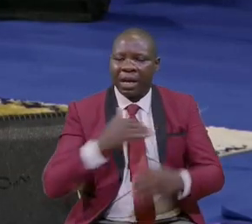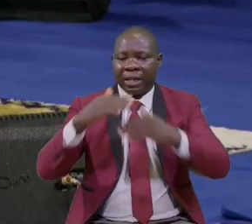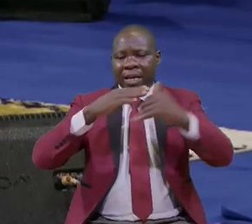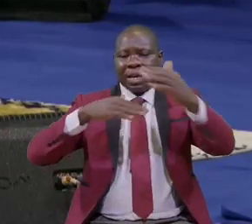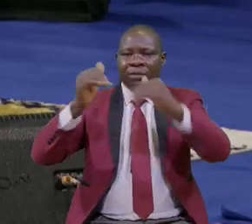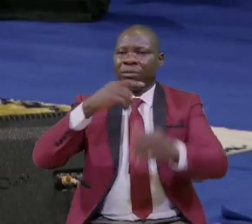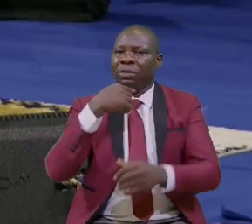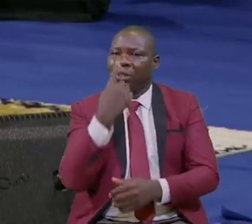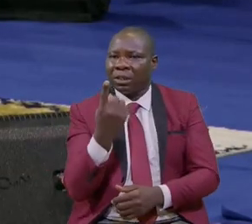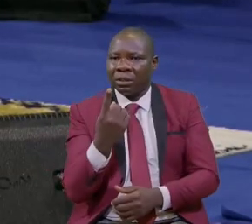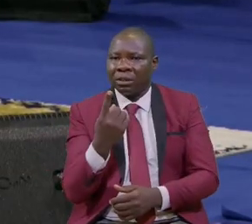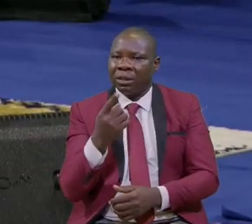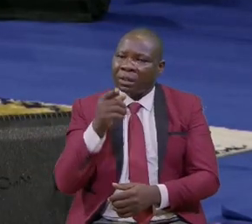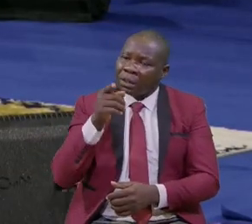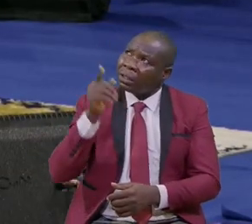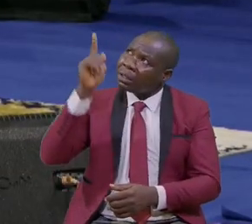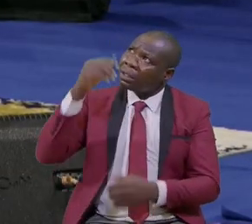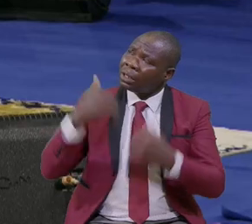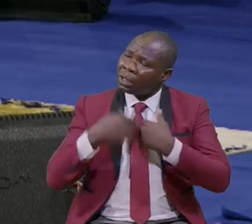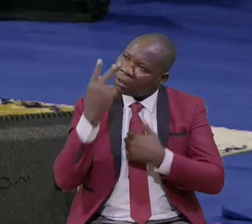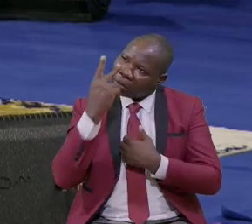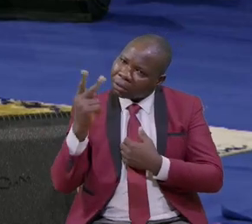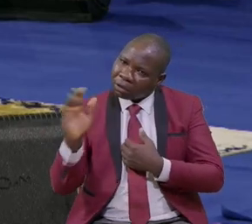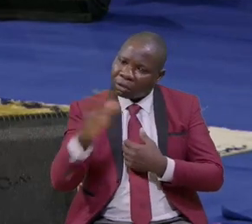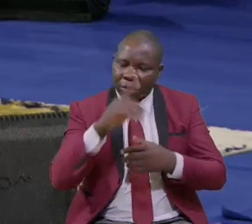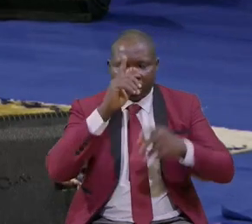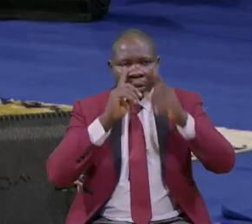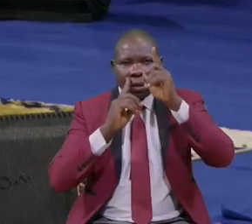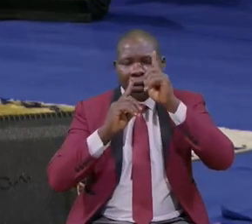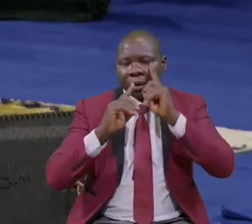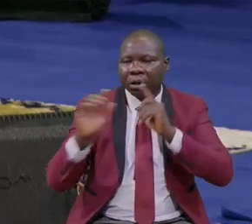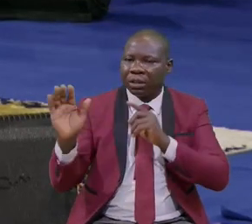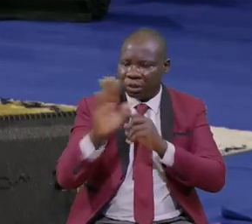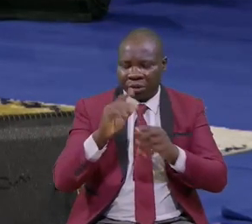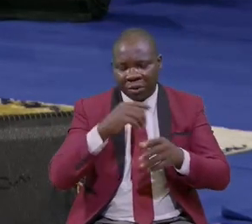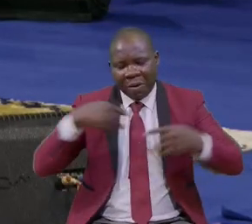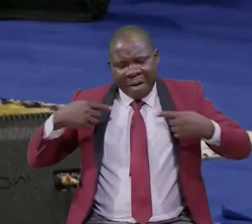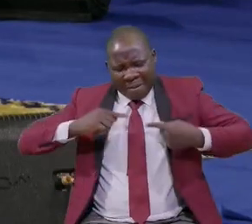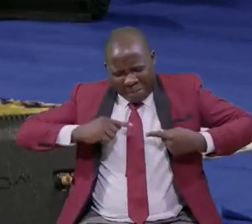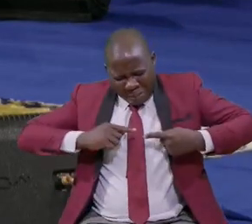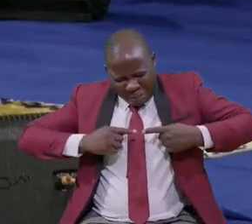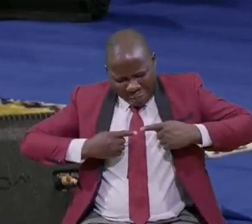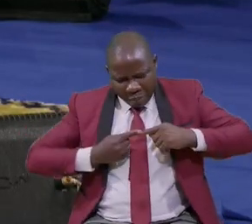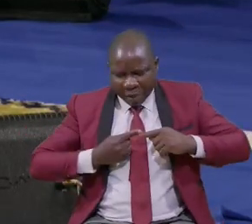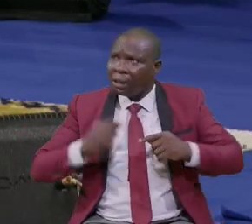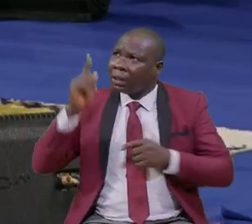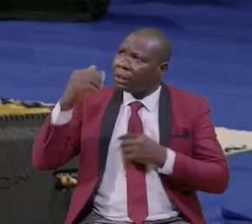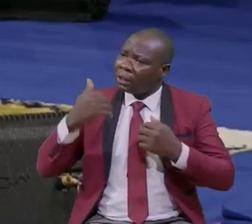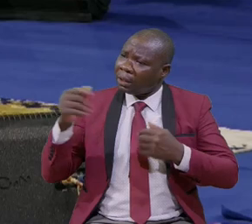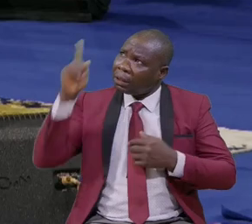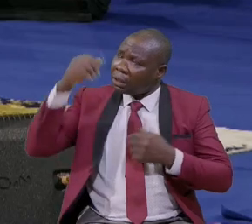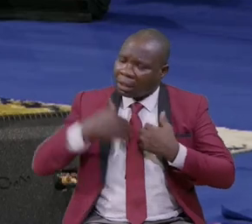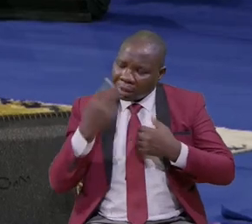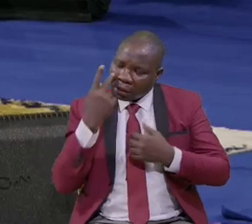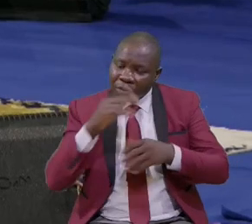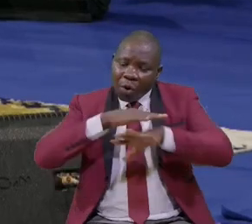Et le ciel dit, il a vu tes pleurs, il a vu tes douleurs, il a vu tout ce que